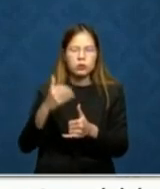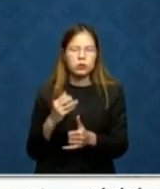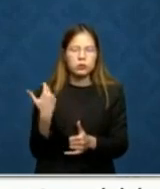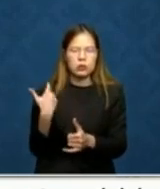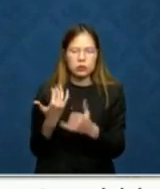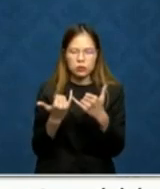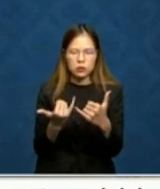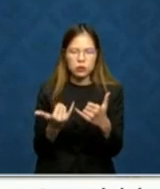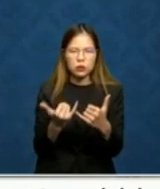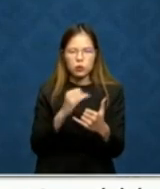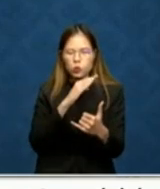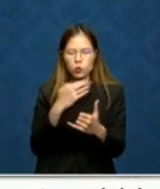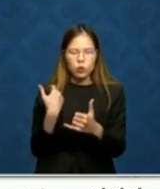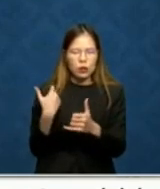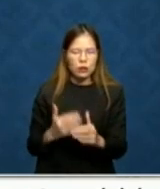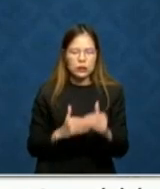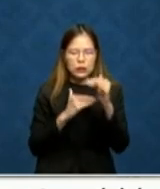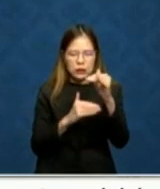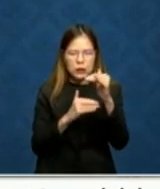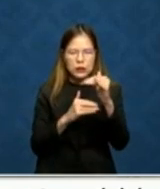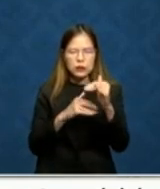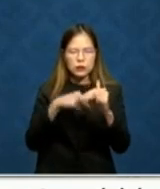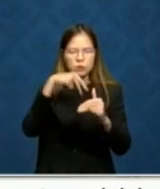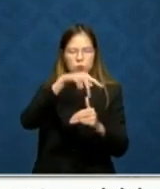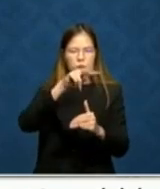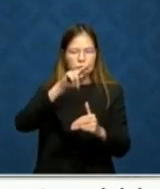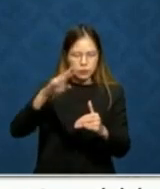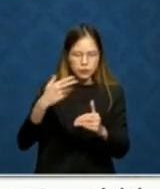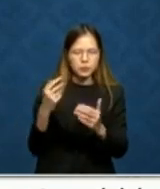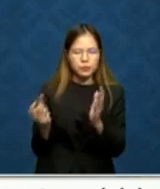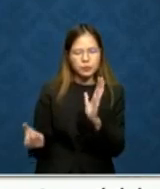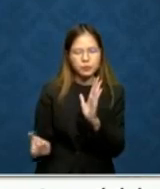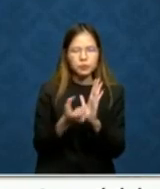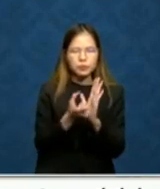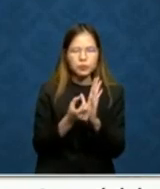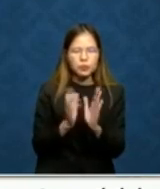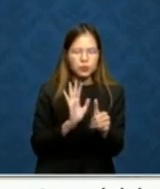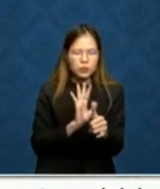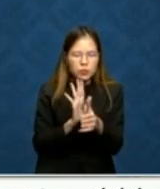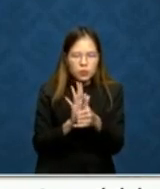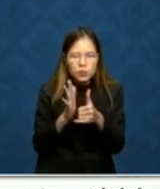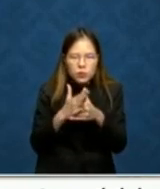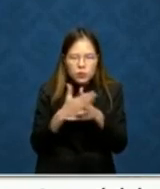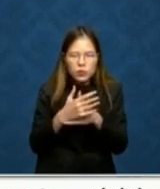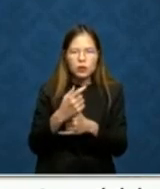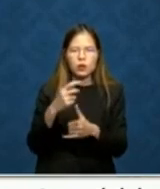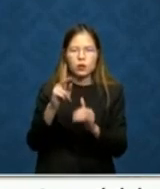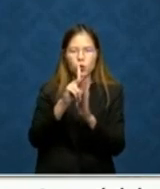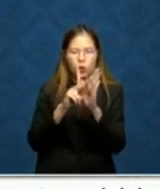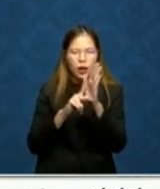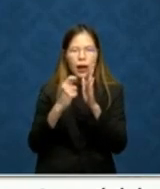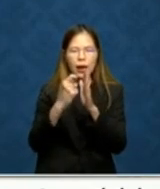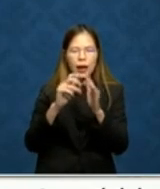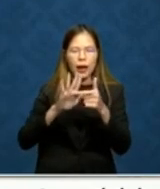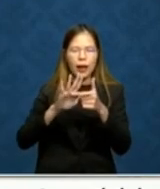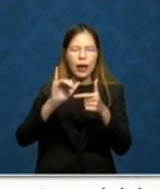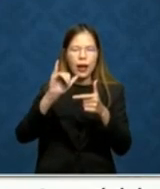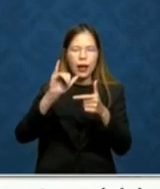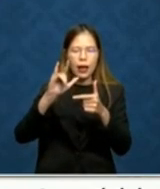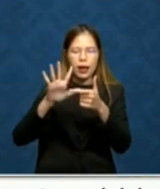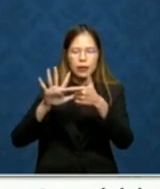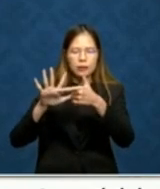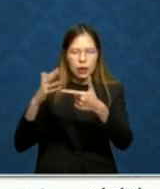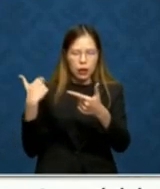จุบันแม้มีบทบัญญัติเกี่ยวกับการกระทำคุกคามทางเพศตามประมวลกฎหมายอาญาและกฎหมายอื่นที่เกี่ยว